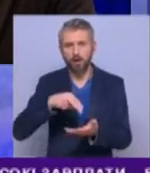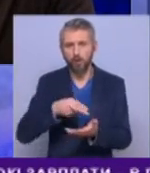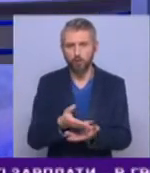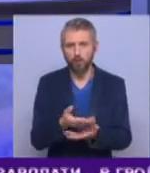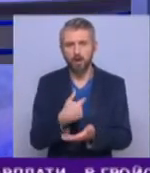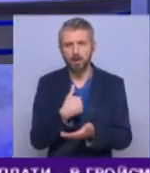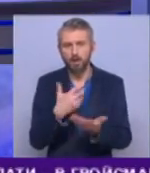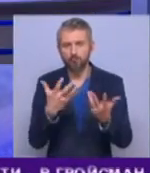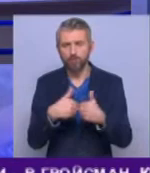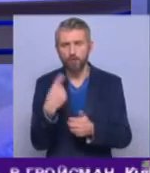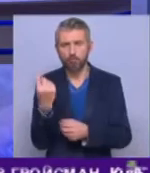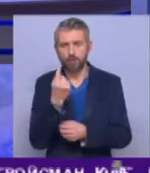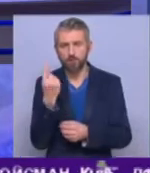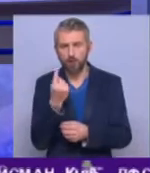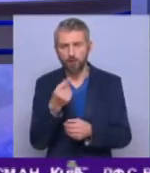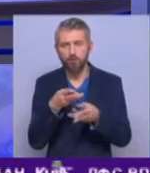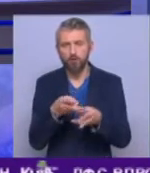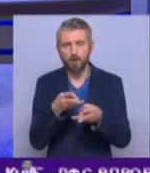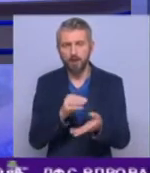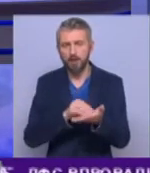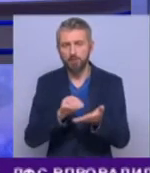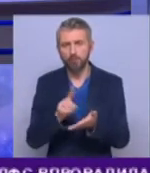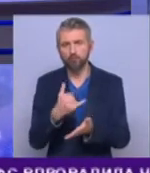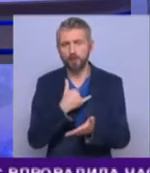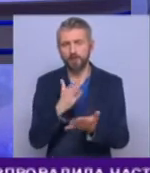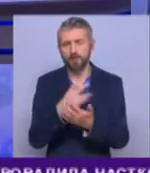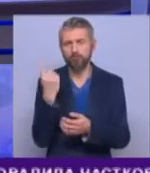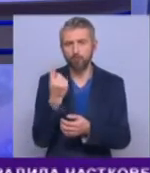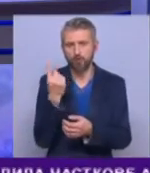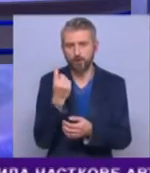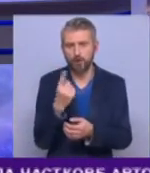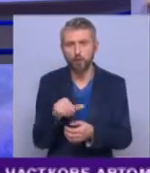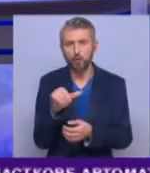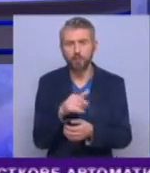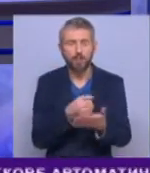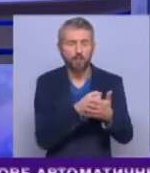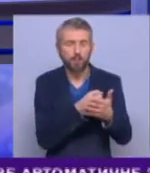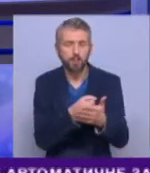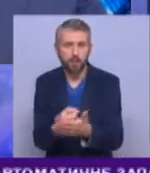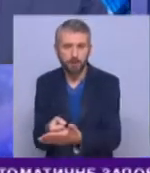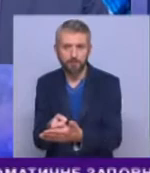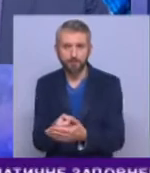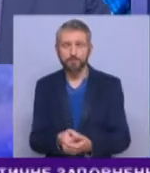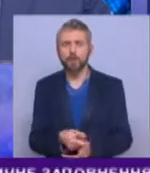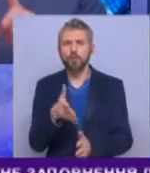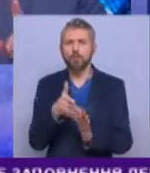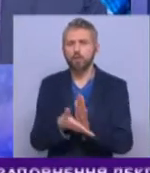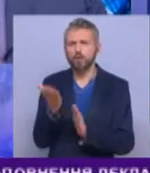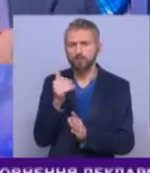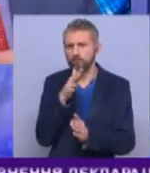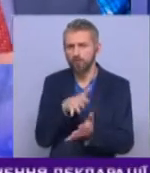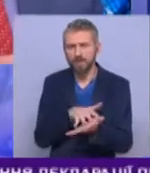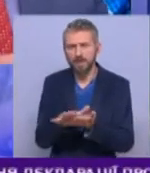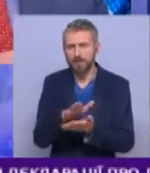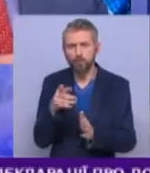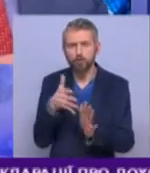нам считають отоплення і написано, що в нас є счетчик. Куди ми не дзвонимо? Зрозуміло, давайте не гаяти часу. Зрозуміло